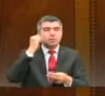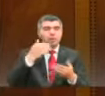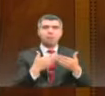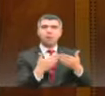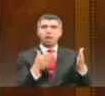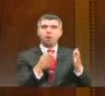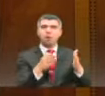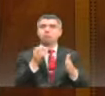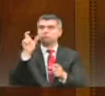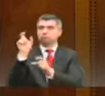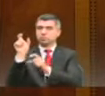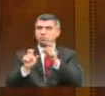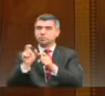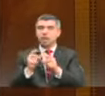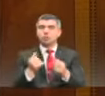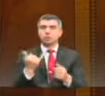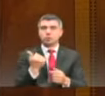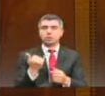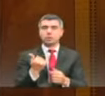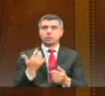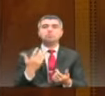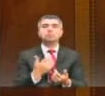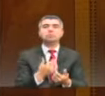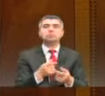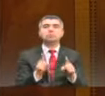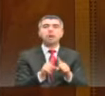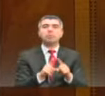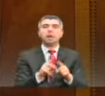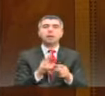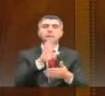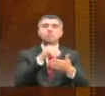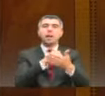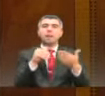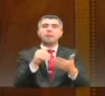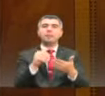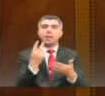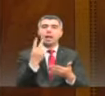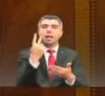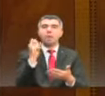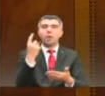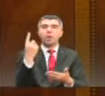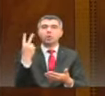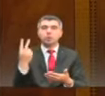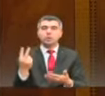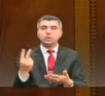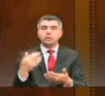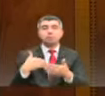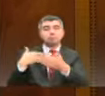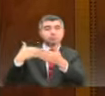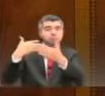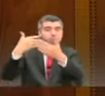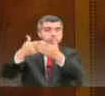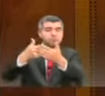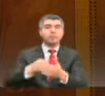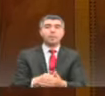الفئات عبر تفعيل الخطة الاستراتيجية 2021 وضمان وتكامل عرض التكوين